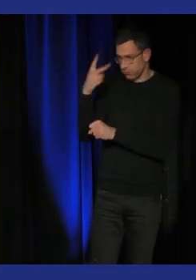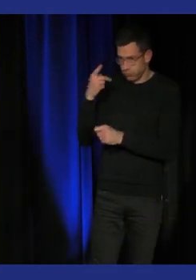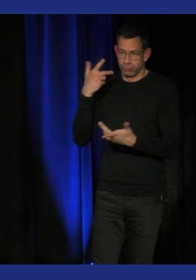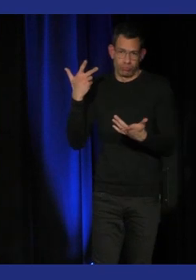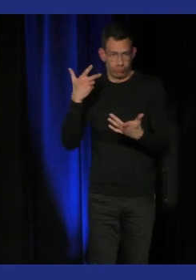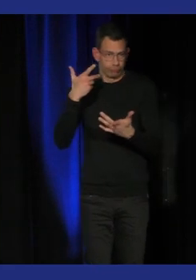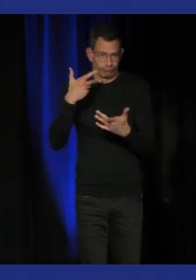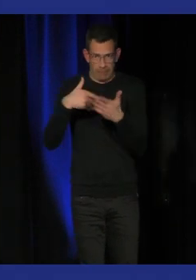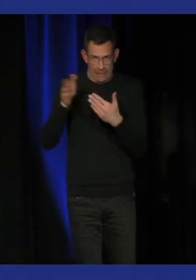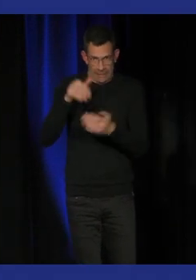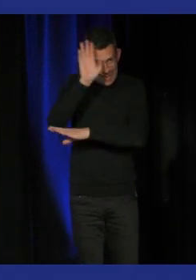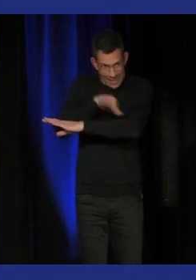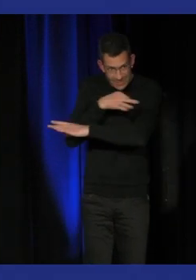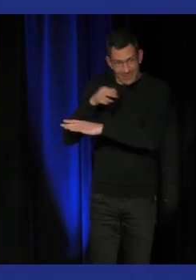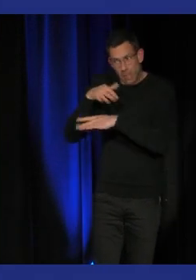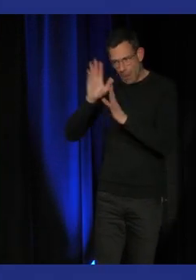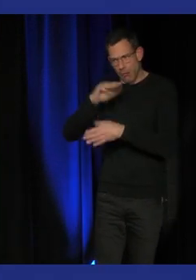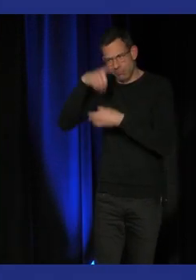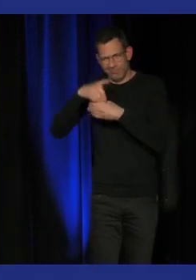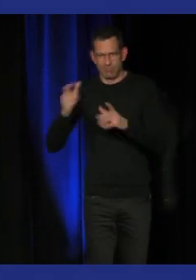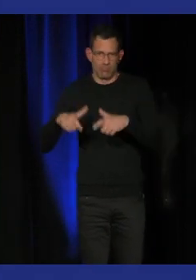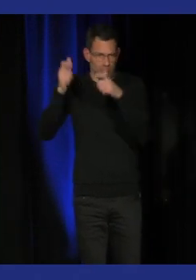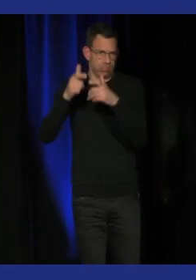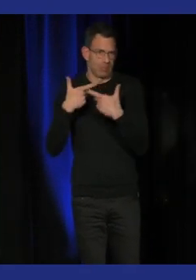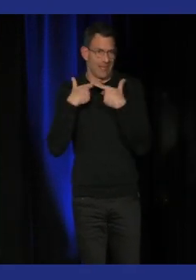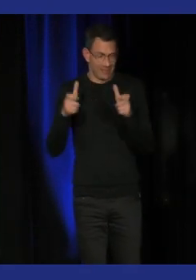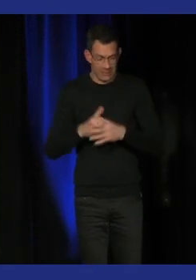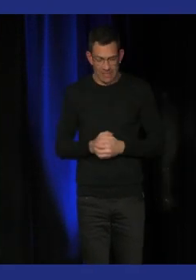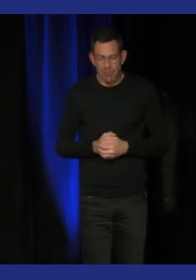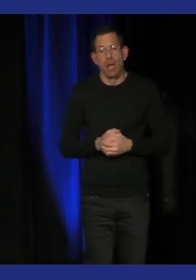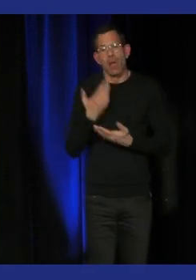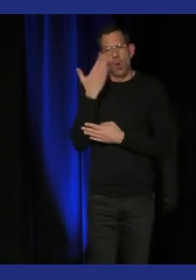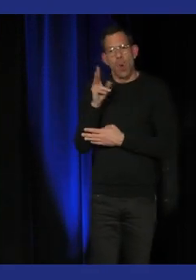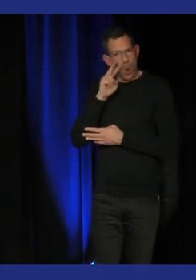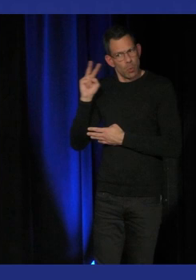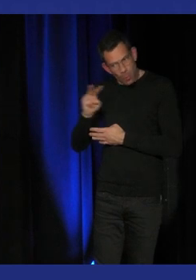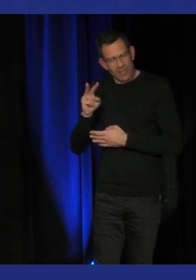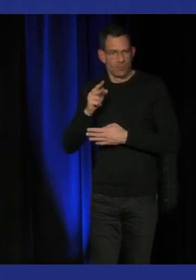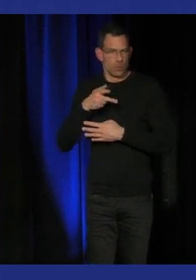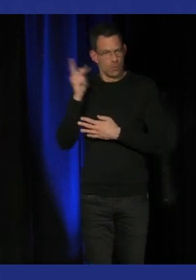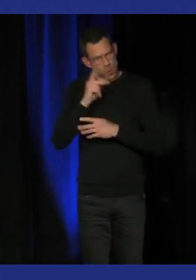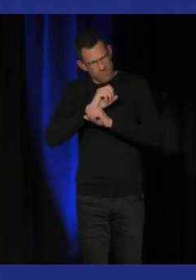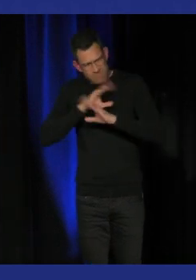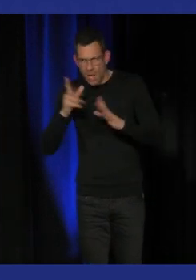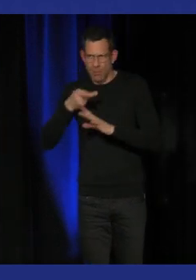accessible. Et puis, il y a vraiment la vision politique, revendiquer autre chose et une autre manière de